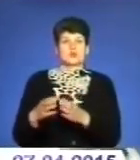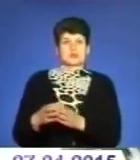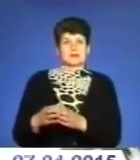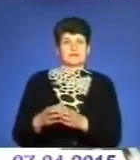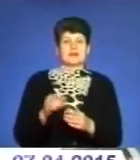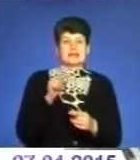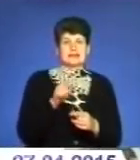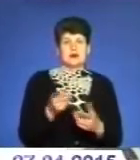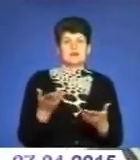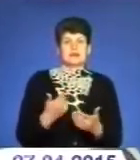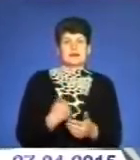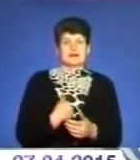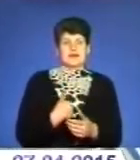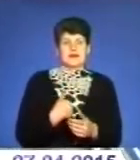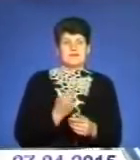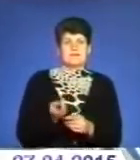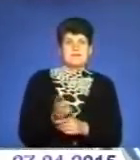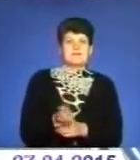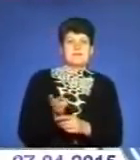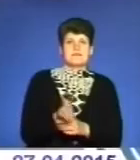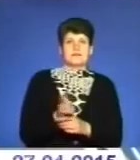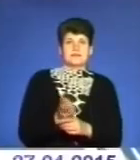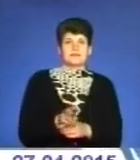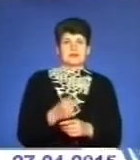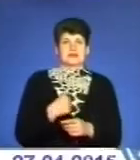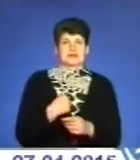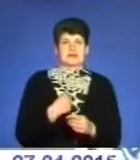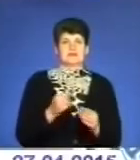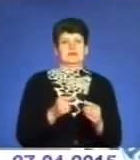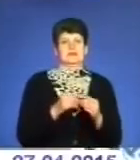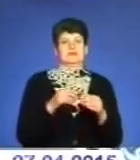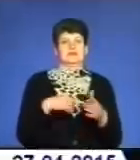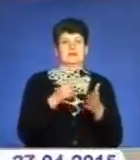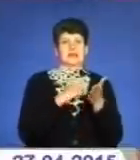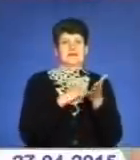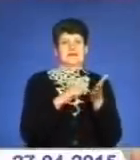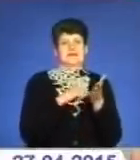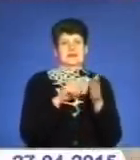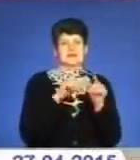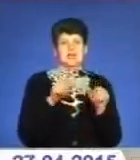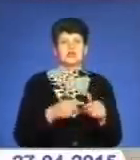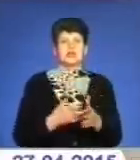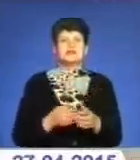на таборі. В нас були такі,